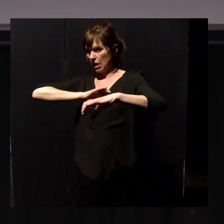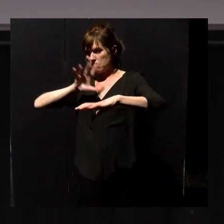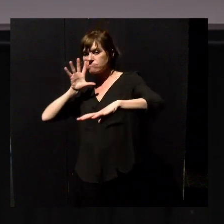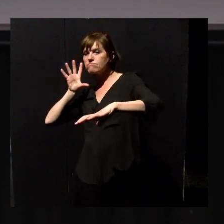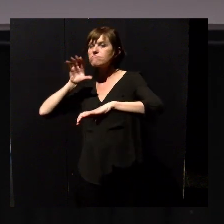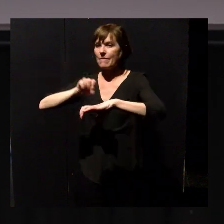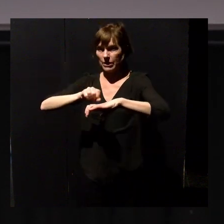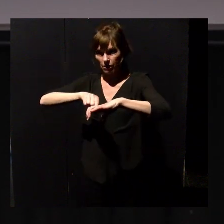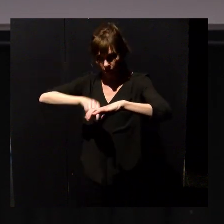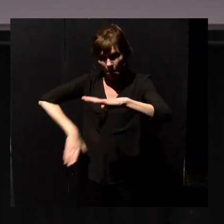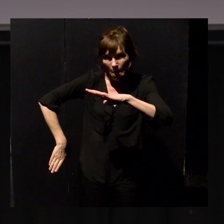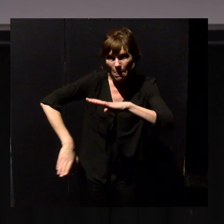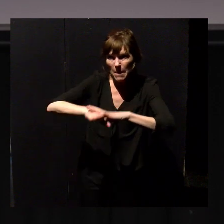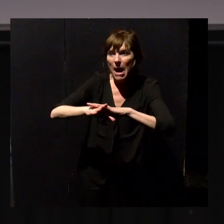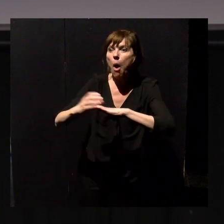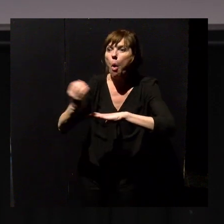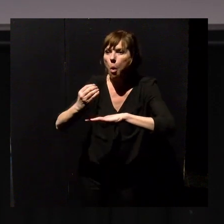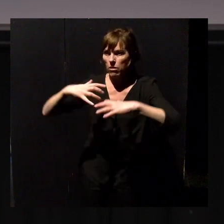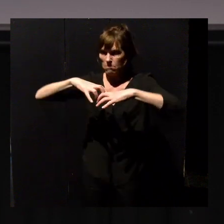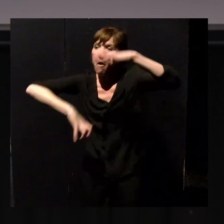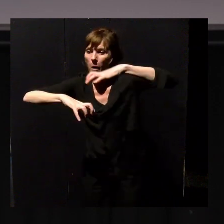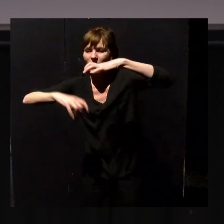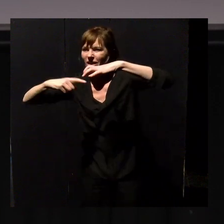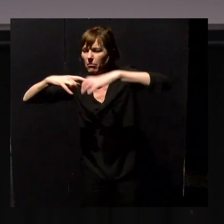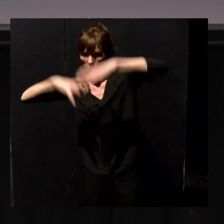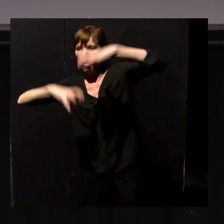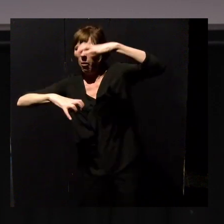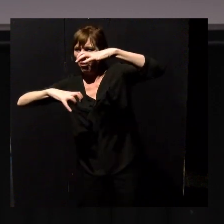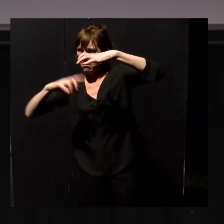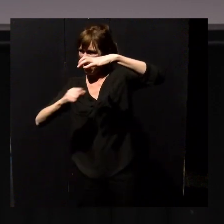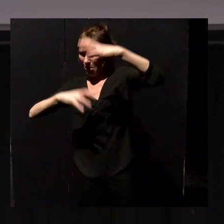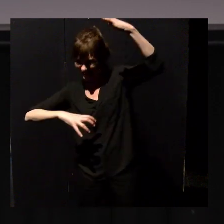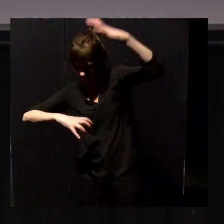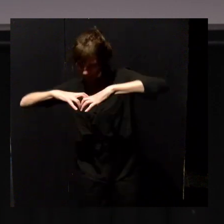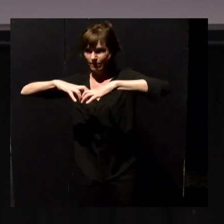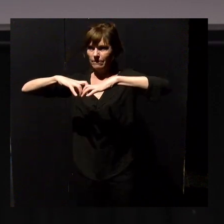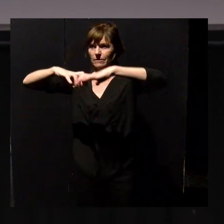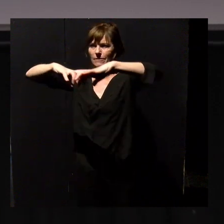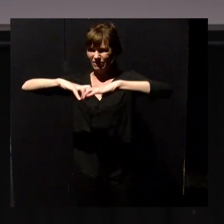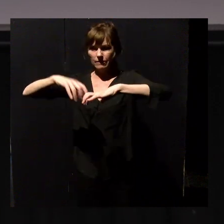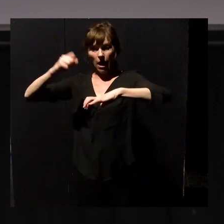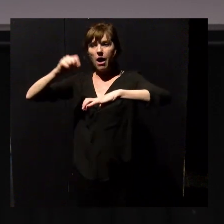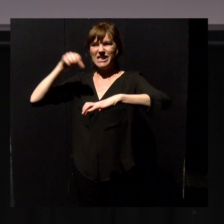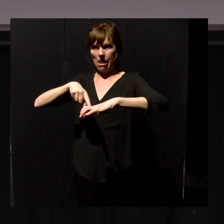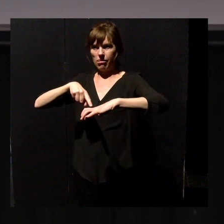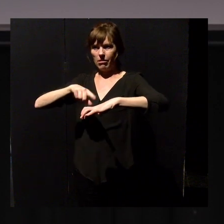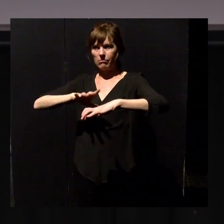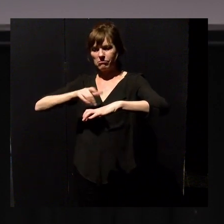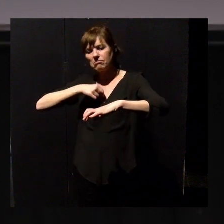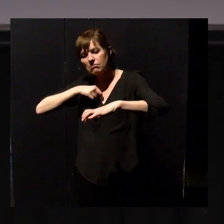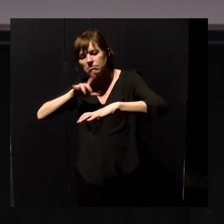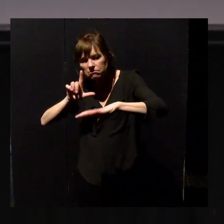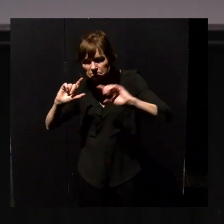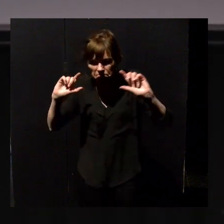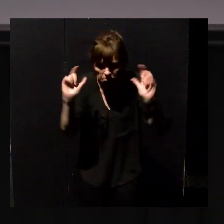de départ des crises, cette zone qui dissonne, qui se synchronise de manière anormale. Une fois qu'on l'a repérée, on peut alors proposer